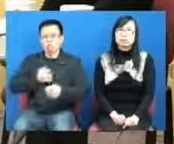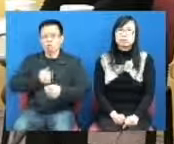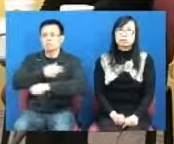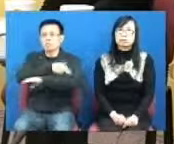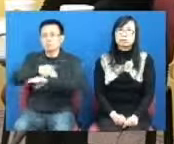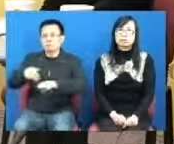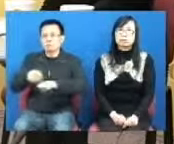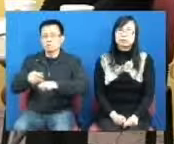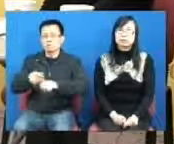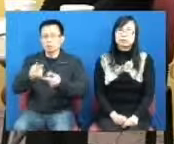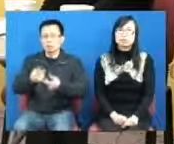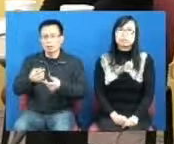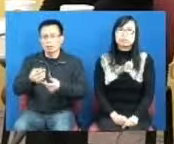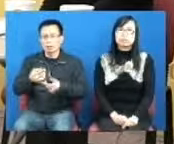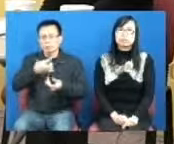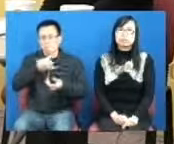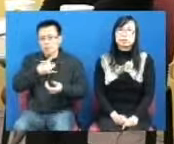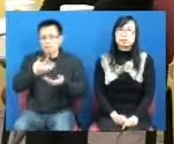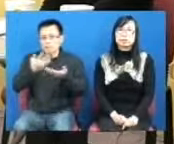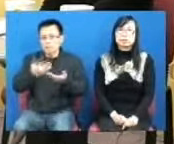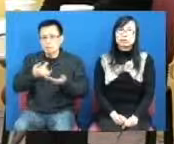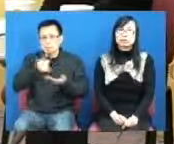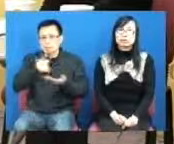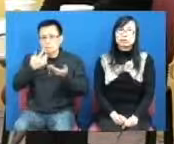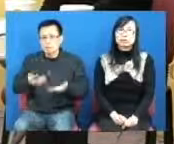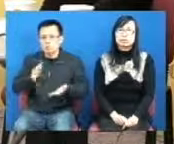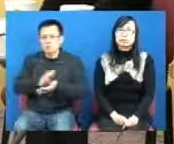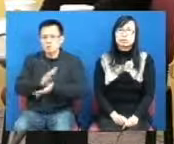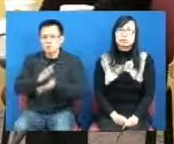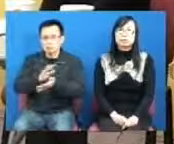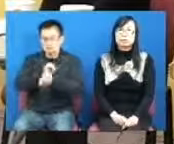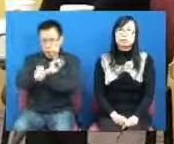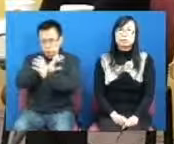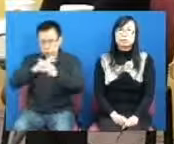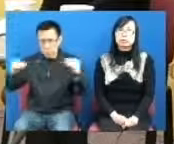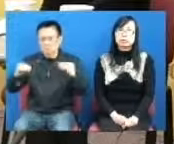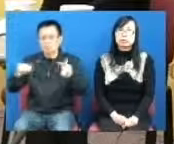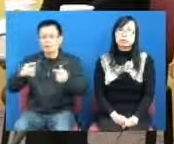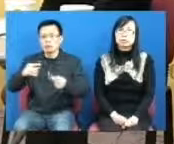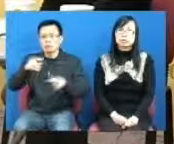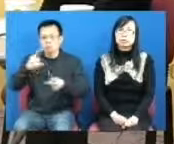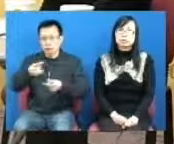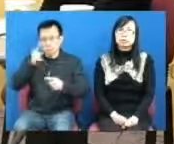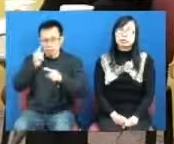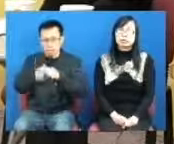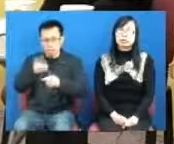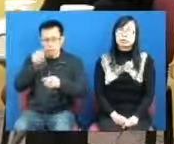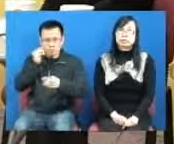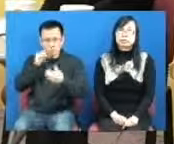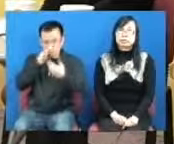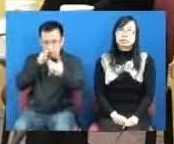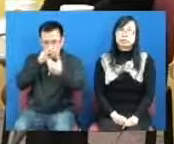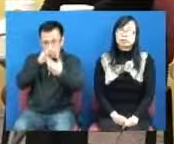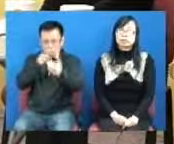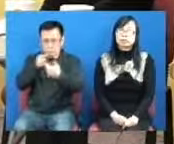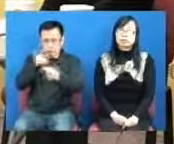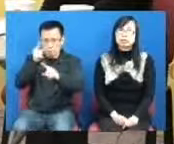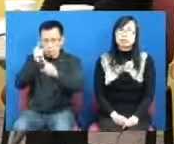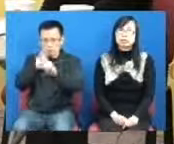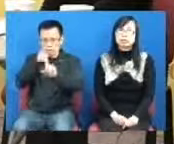不是說要今年立刻解決但是你有沒有朝向這個方向面向這幾個主要的矛盾